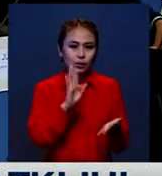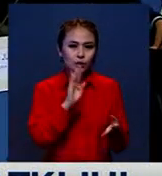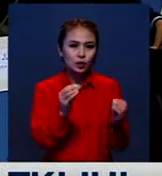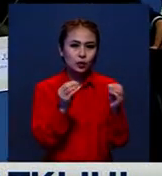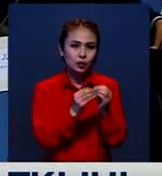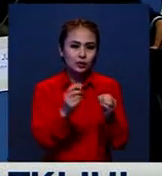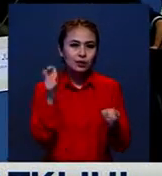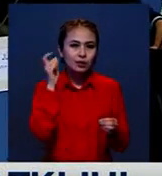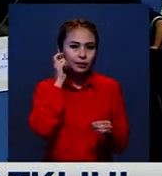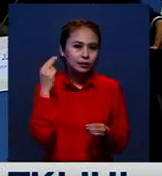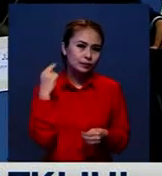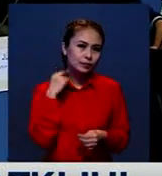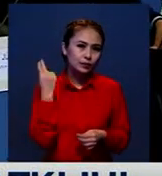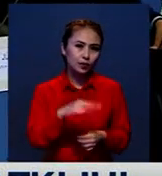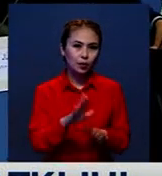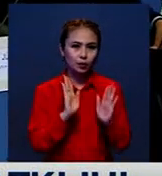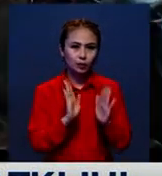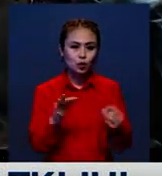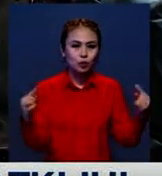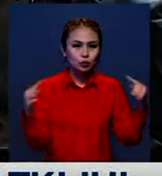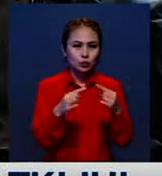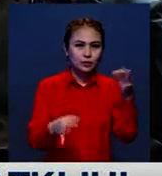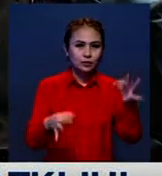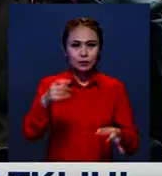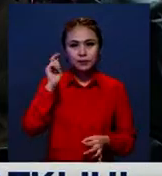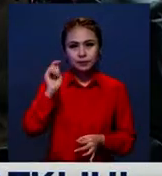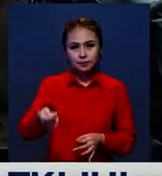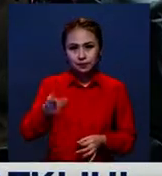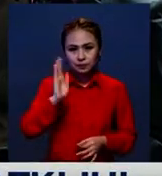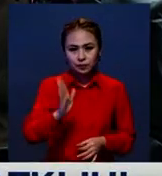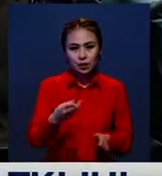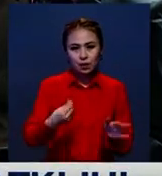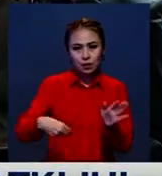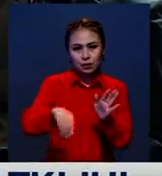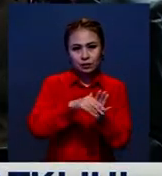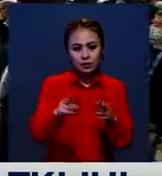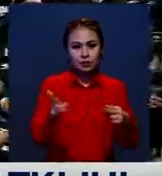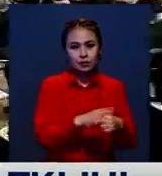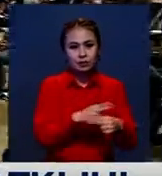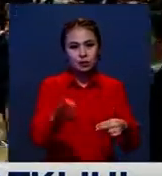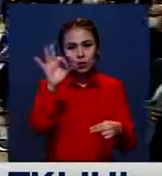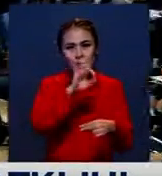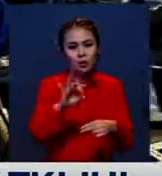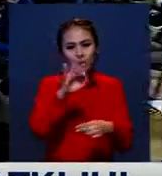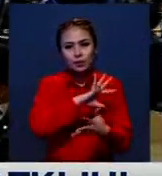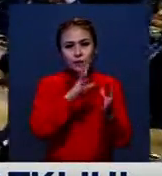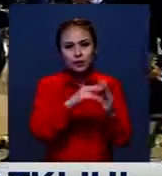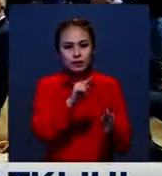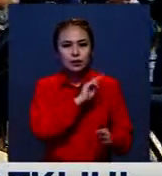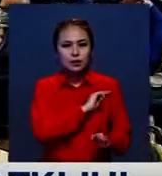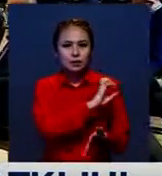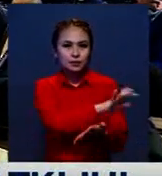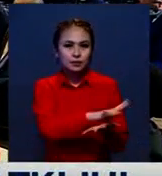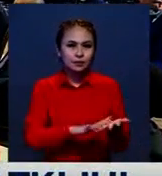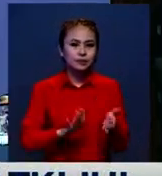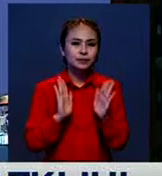жылға сотталуы мүмкін. Нақты шешімді сот шығарат, елдегі жемқорлықпен күресіп жүргендер жүйелі жұмыс жалғасын